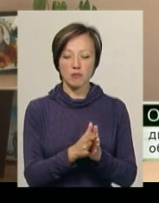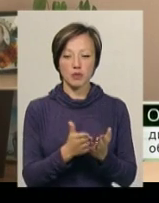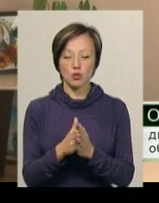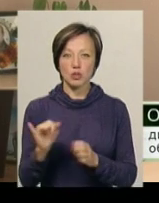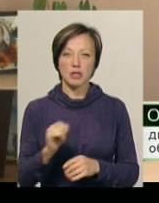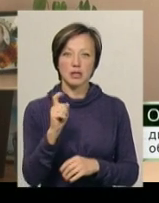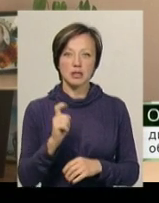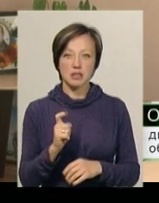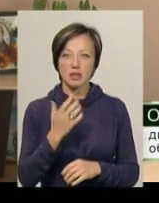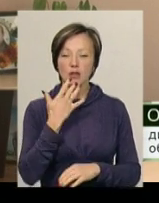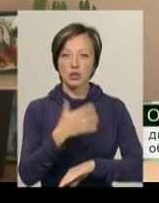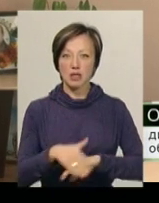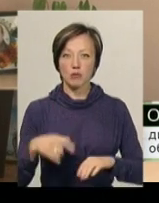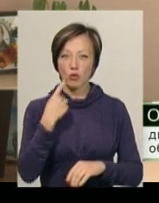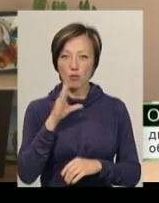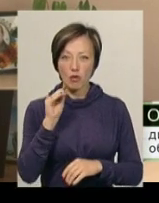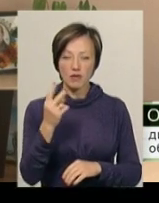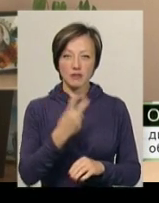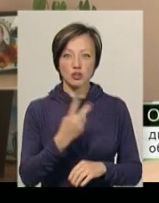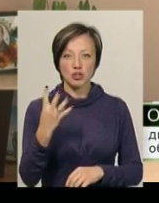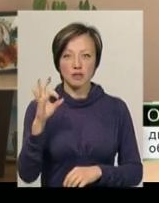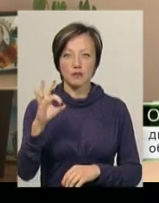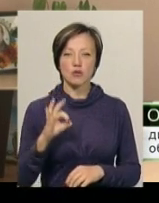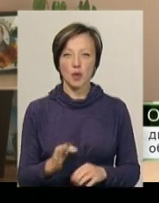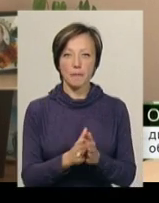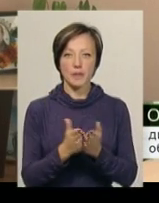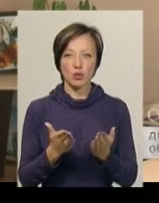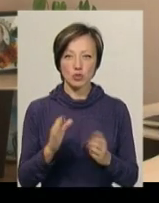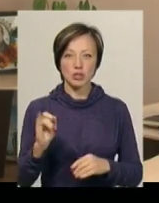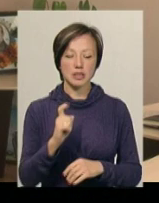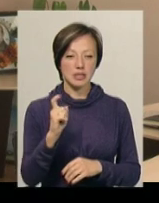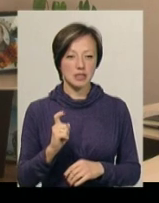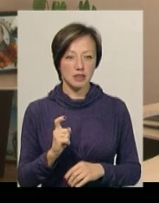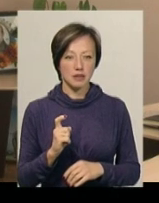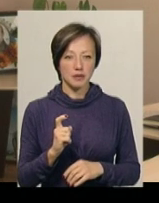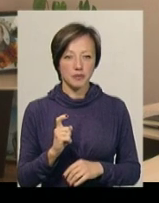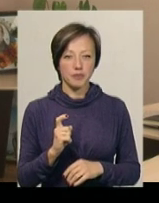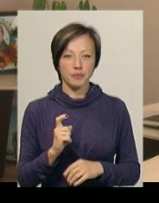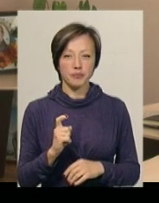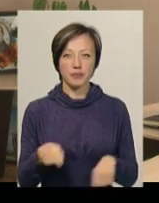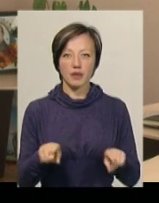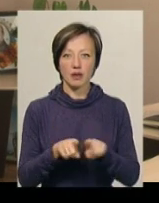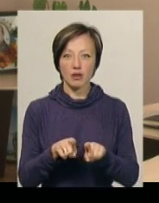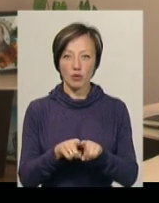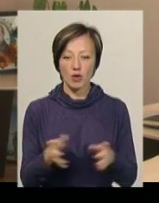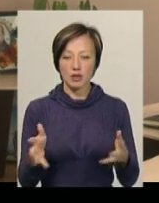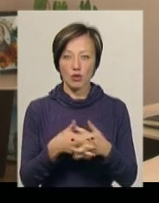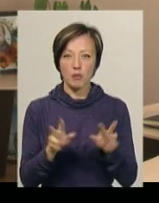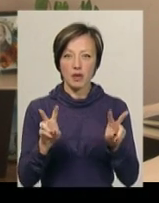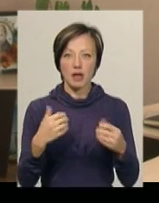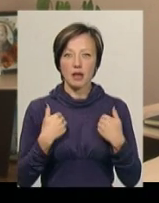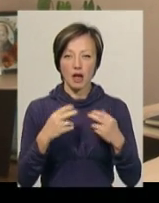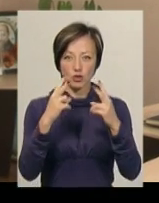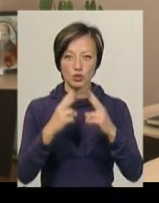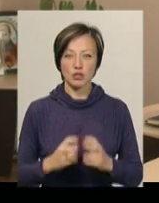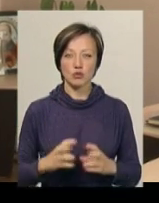іноземної мови і 24% підручників із такого інтегрованого предмету «Я